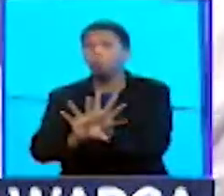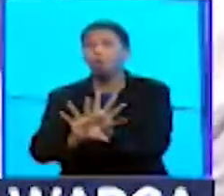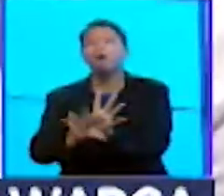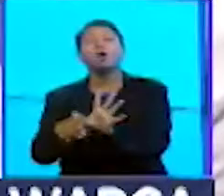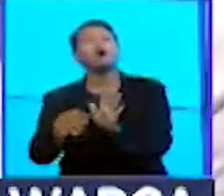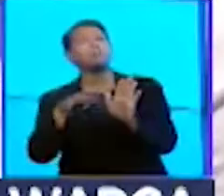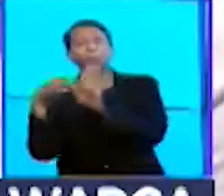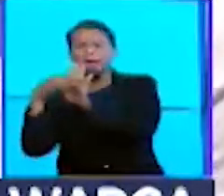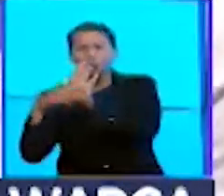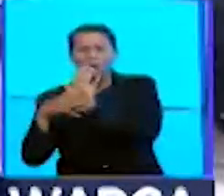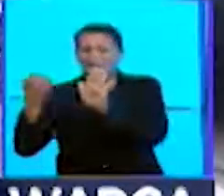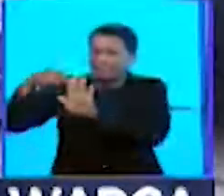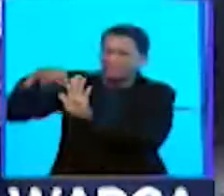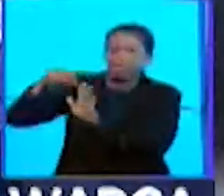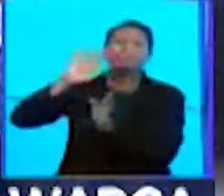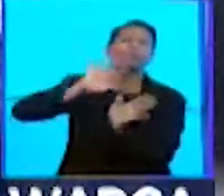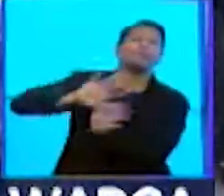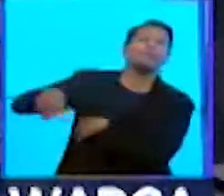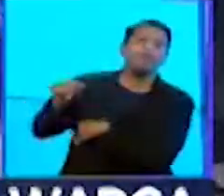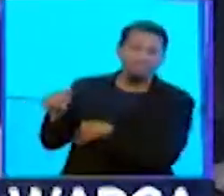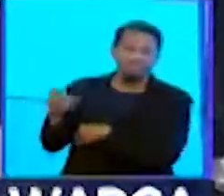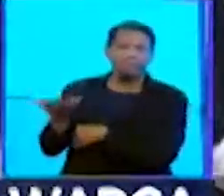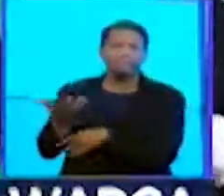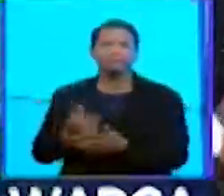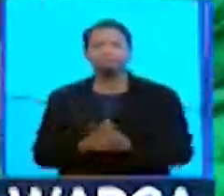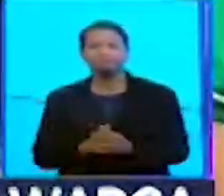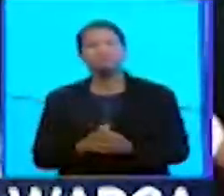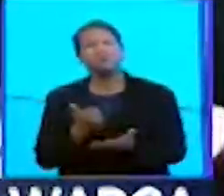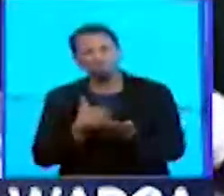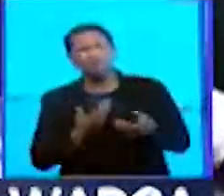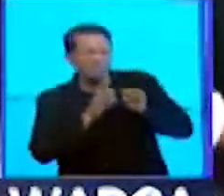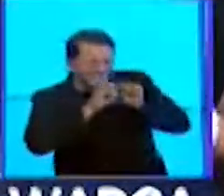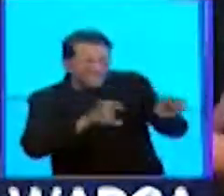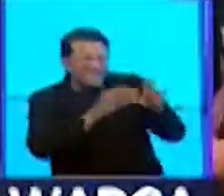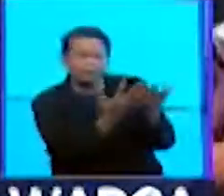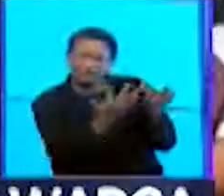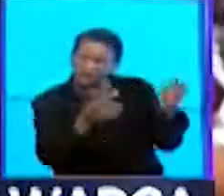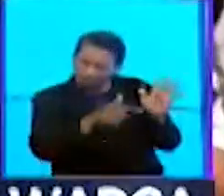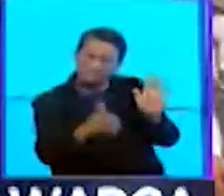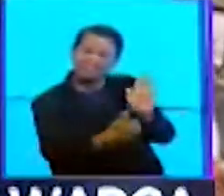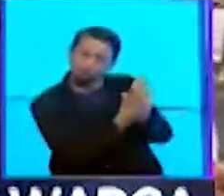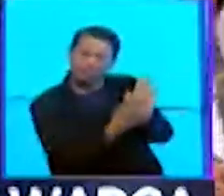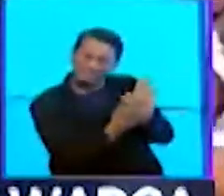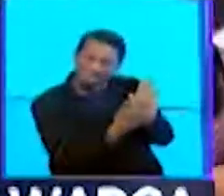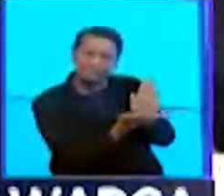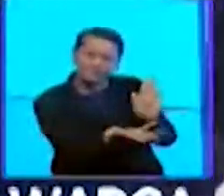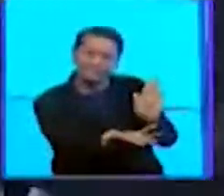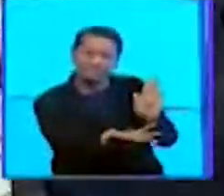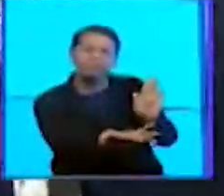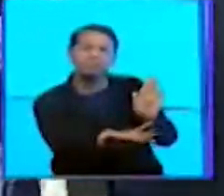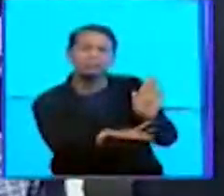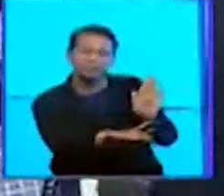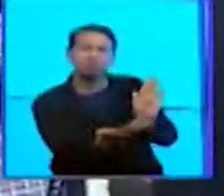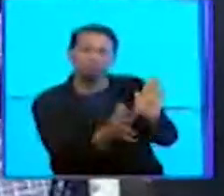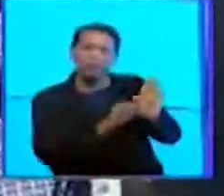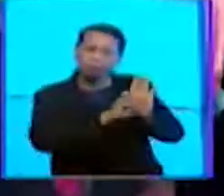diabaikan warga diimbau untuk disiplin dan tidak lengah dalam menerapkan protokol kesehatan guna mencegah penularan kasus kofit